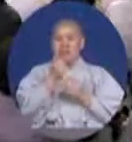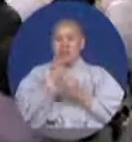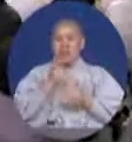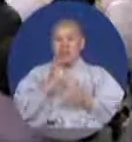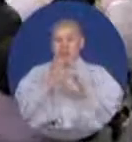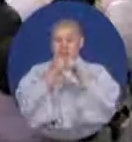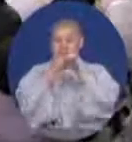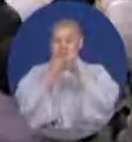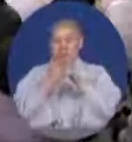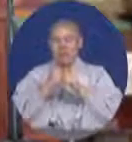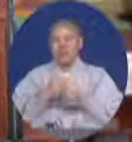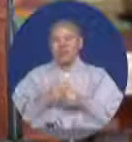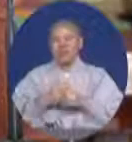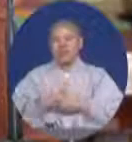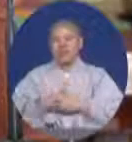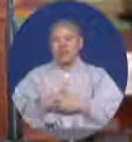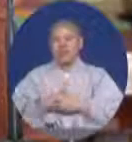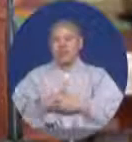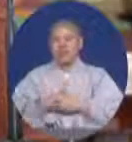게 아니요.